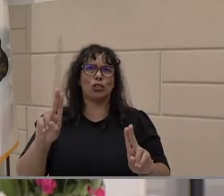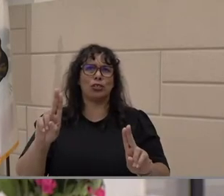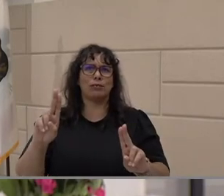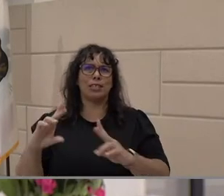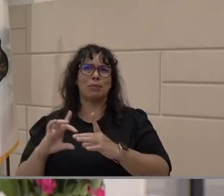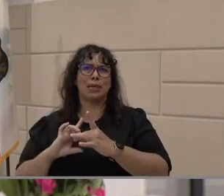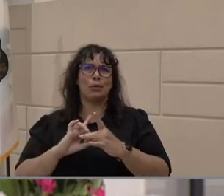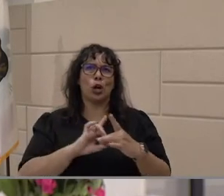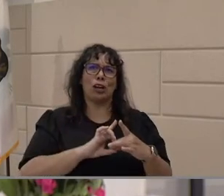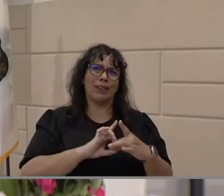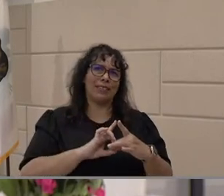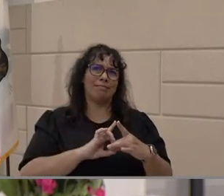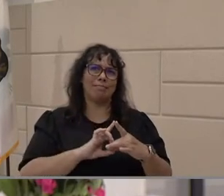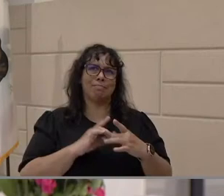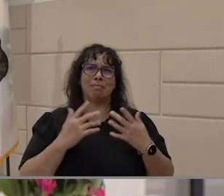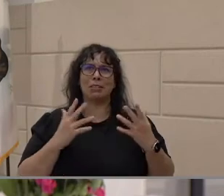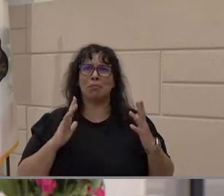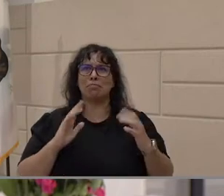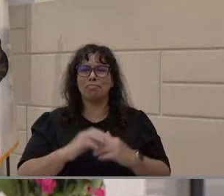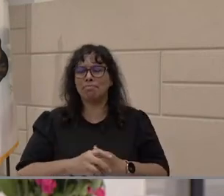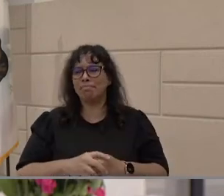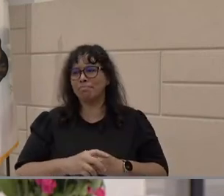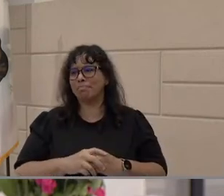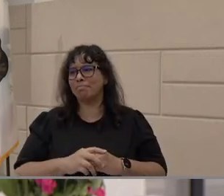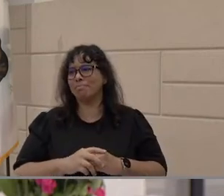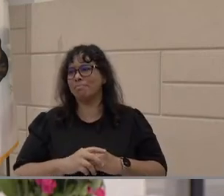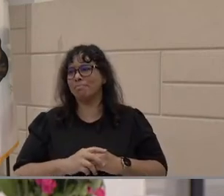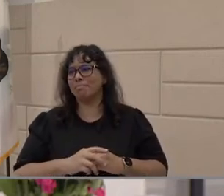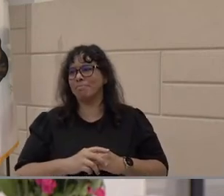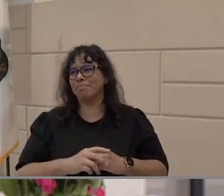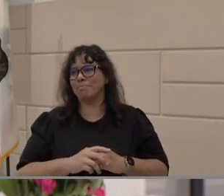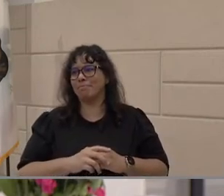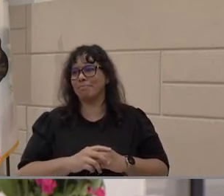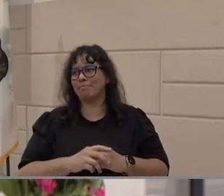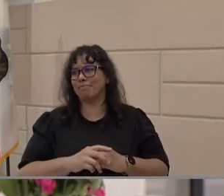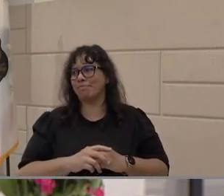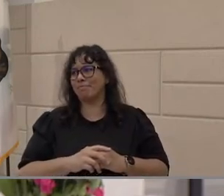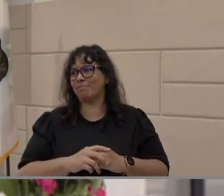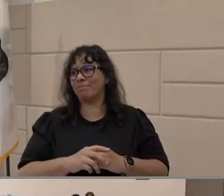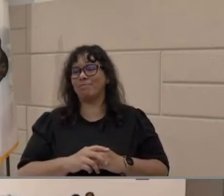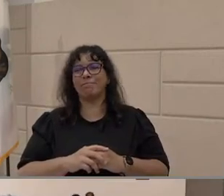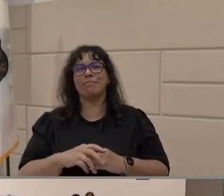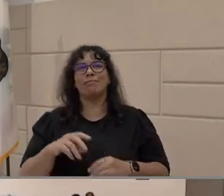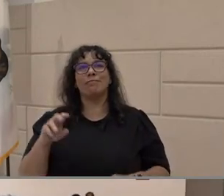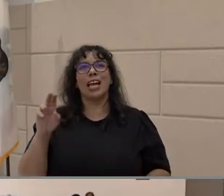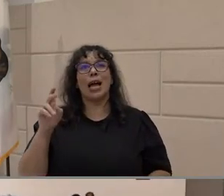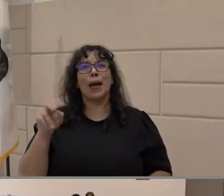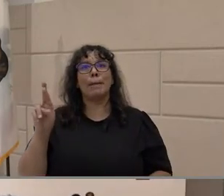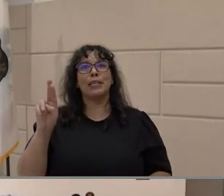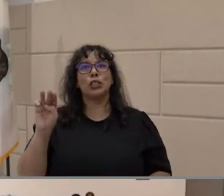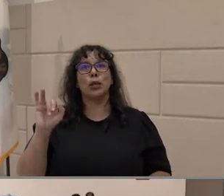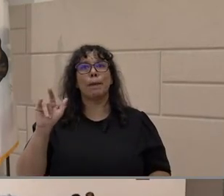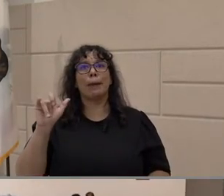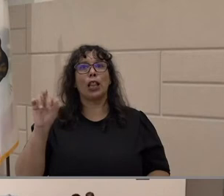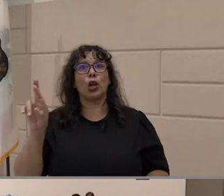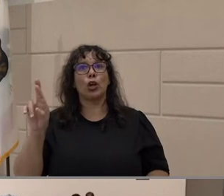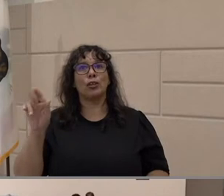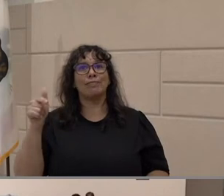เขียนเป็นเกตยูละอ้อนะโดยเมียนมุกงีนองจำในนี้ได้สมอกุลโลกเมล